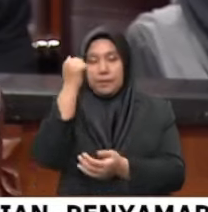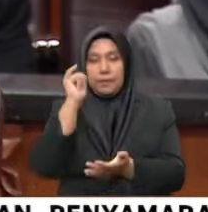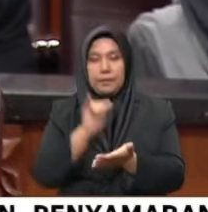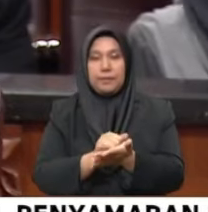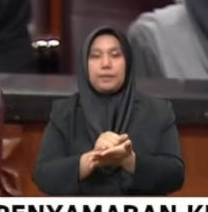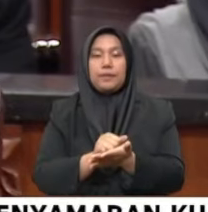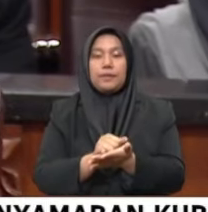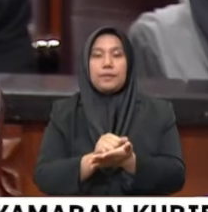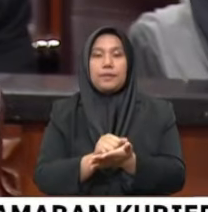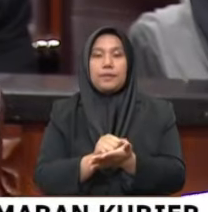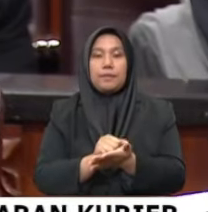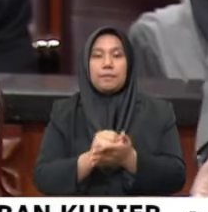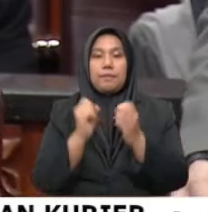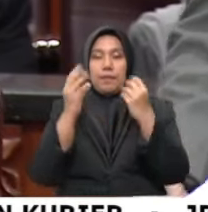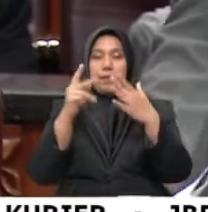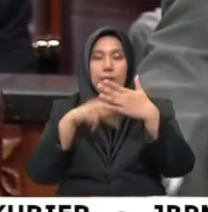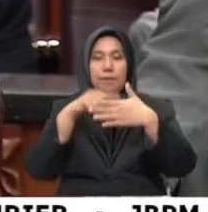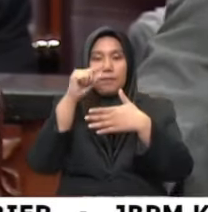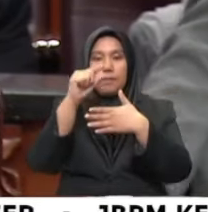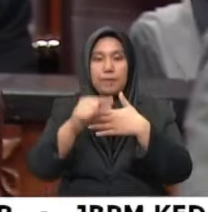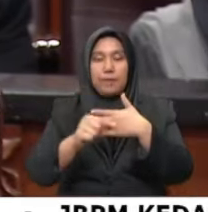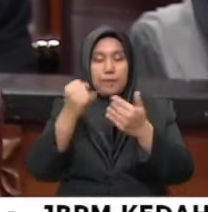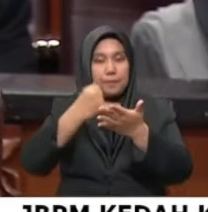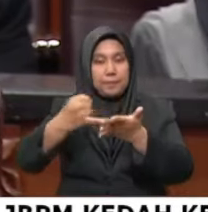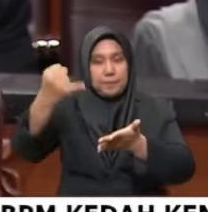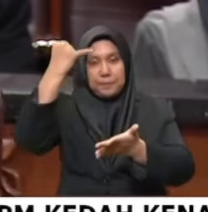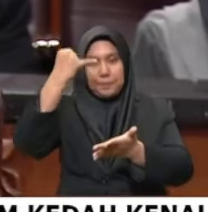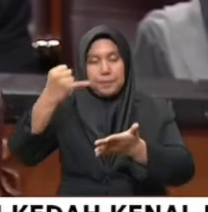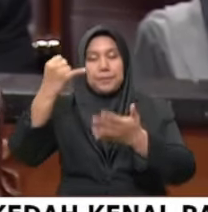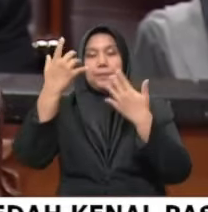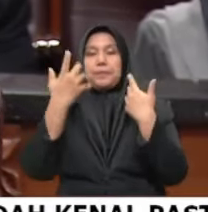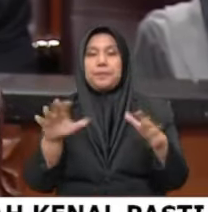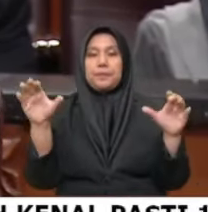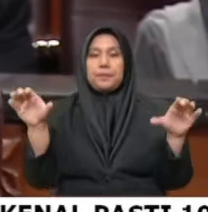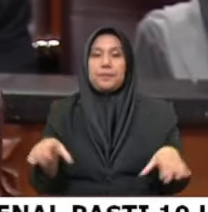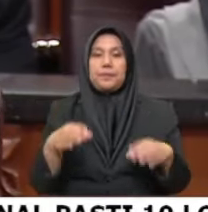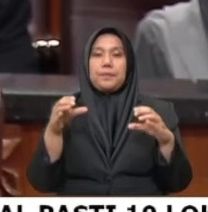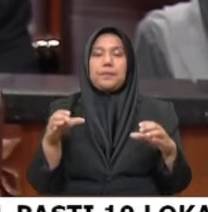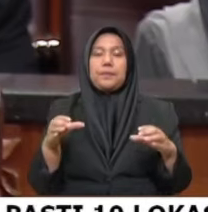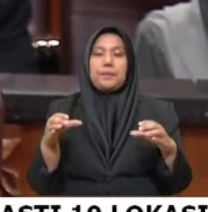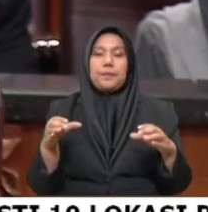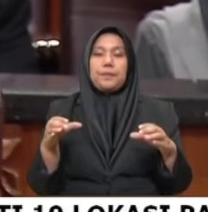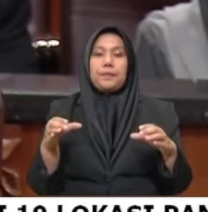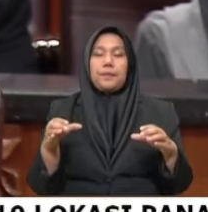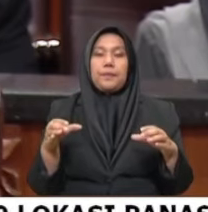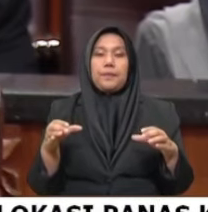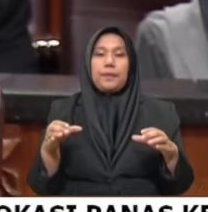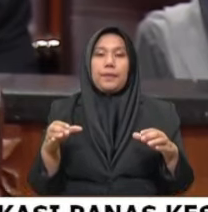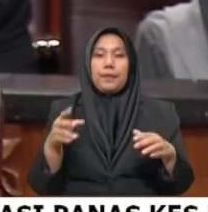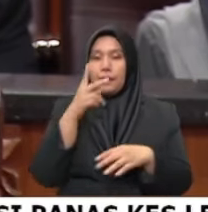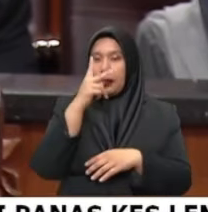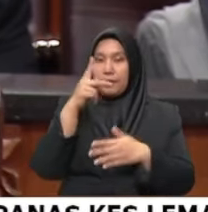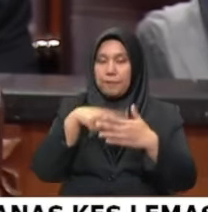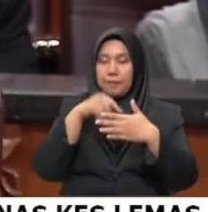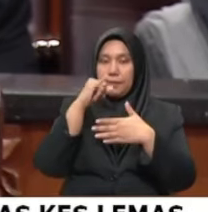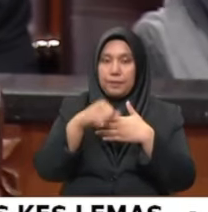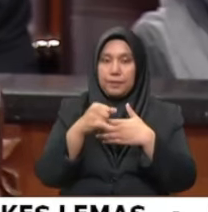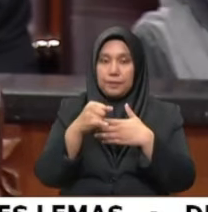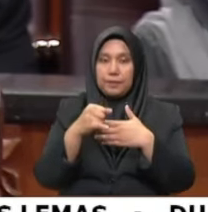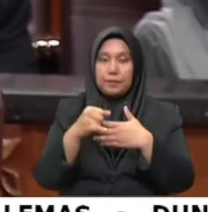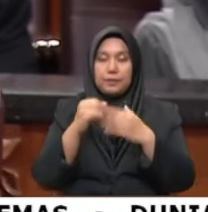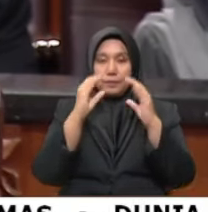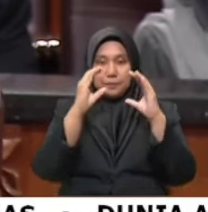banyak program-program ilmiah yang telah dilakukan dan kita dapat lihat program ataupun skop yang